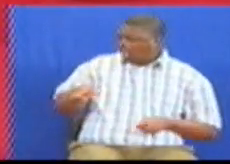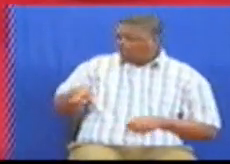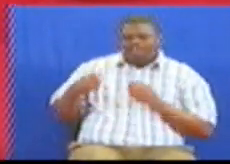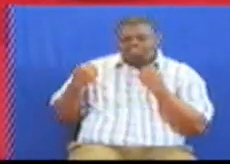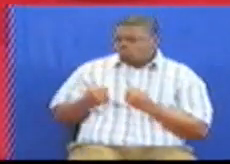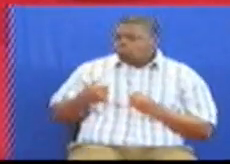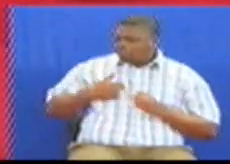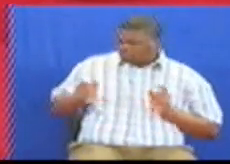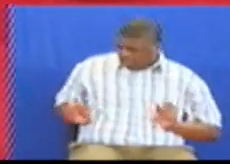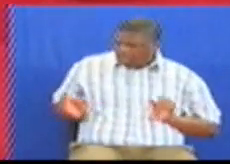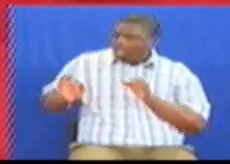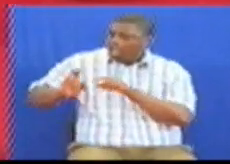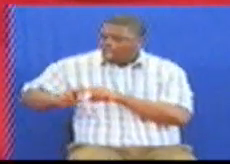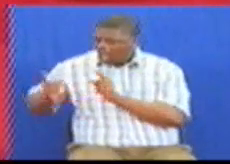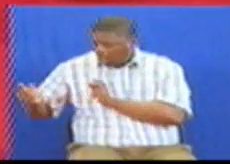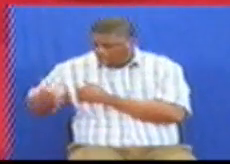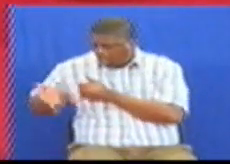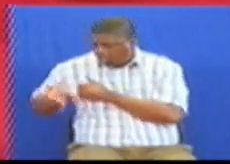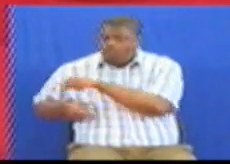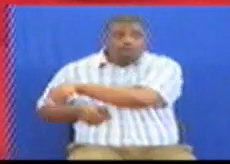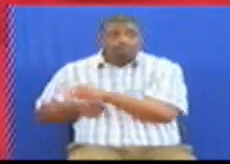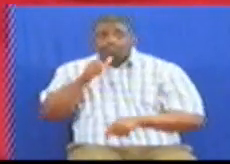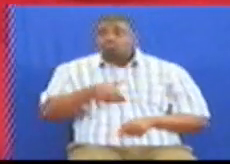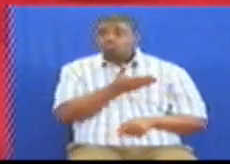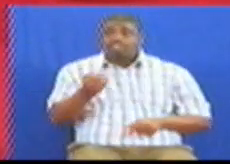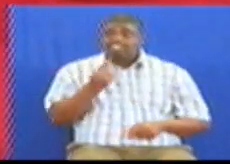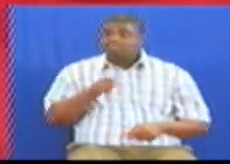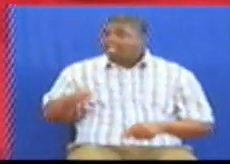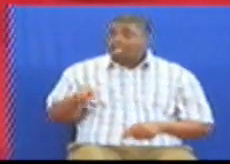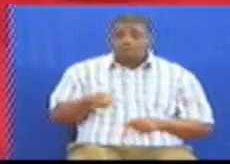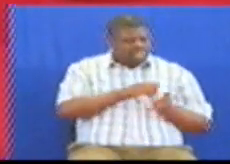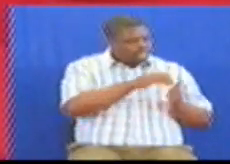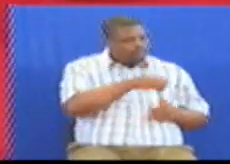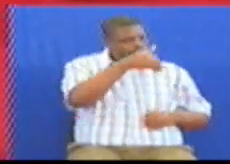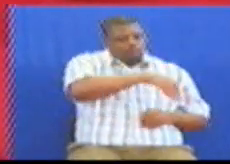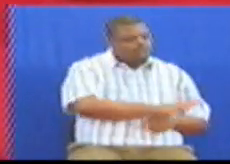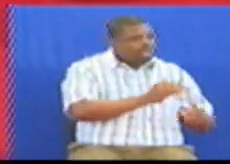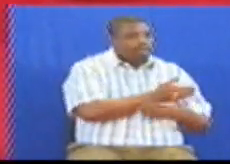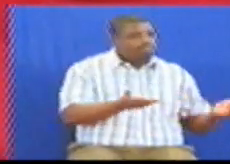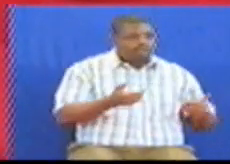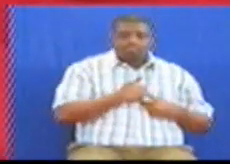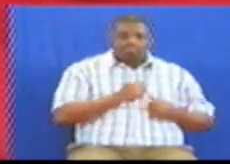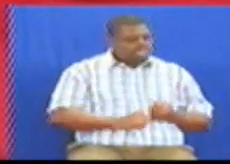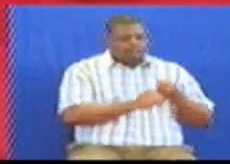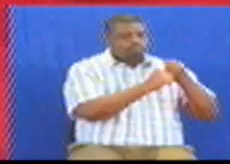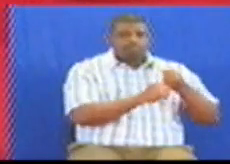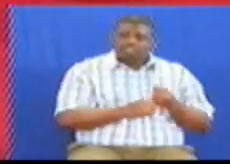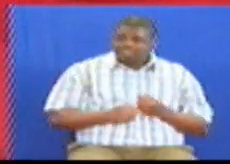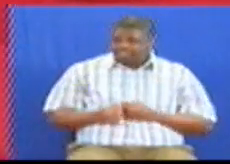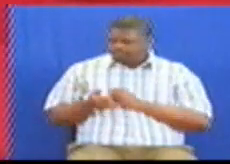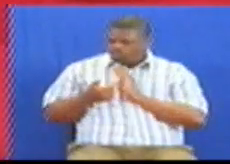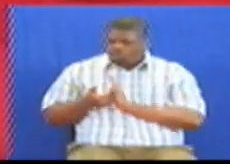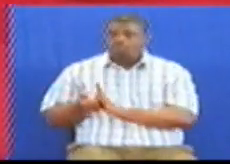Mtu yote akija akisema pale mabondeni hapana thamani, mimi kwa kweli simkubali. Thamani ipo. ipo na watu wameonesha wanatakiwa watu walipo fidia